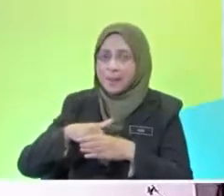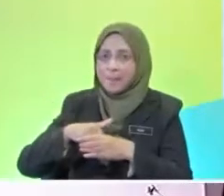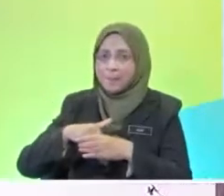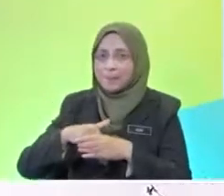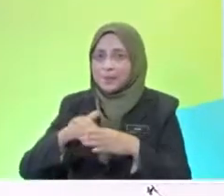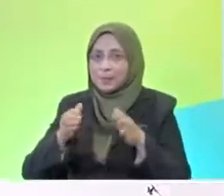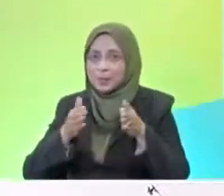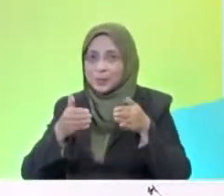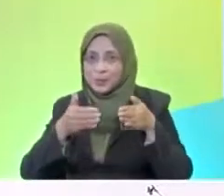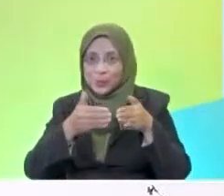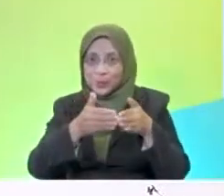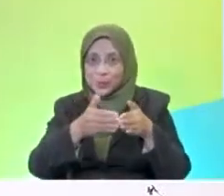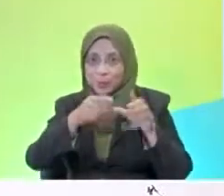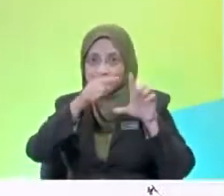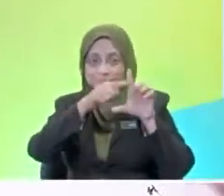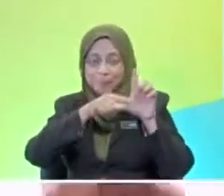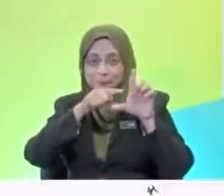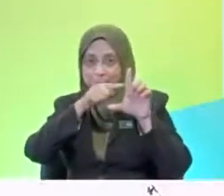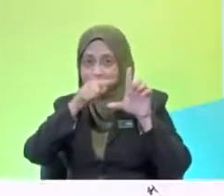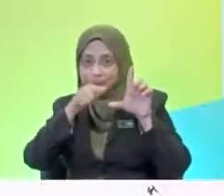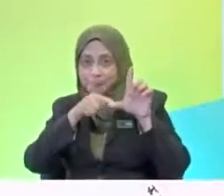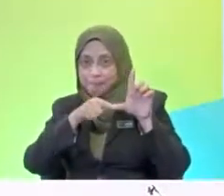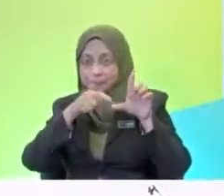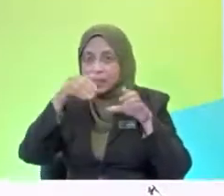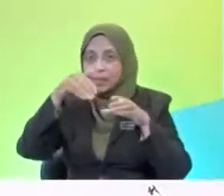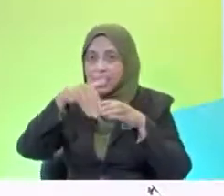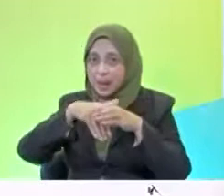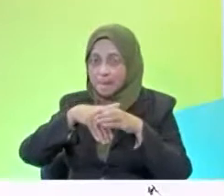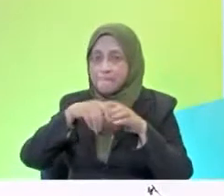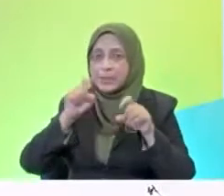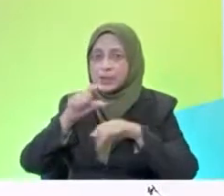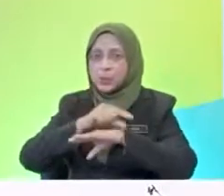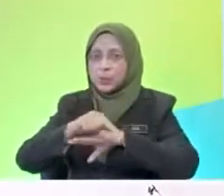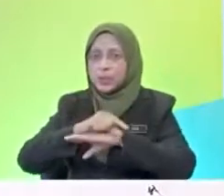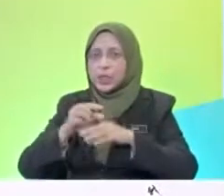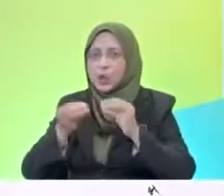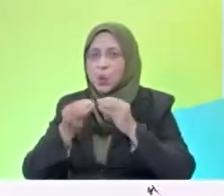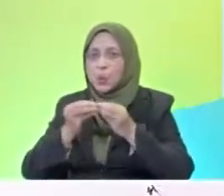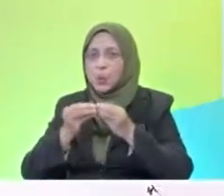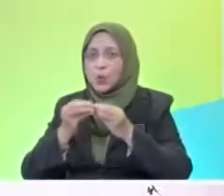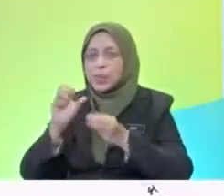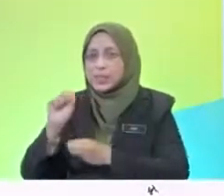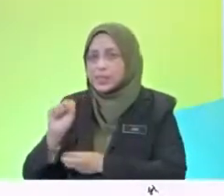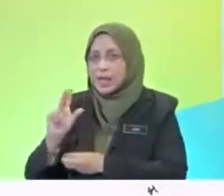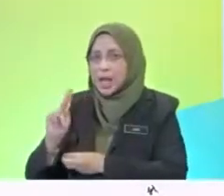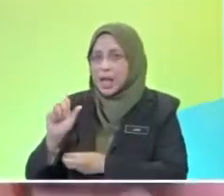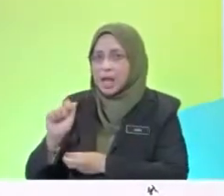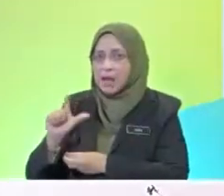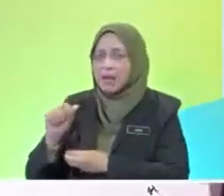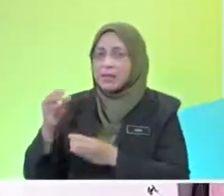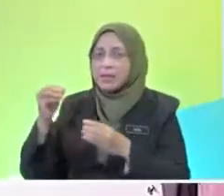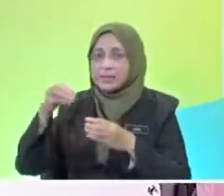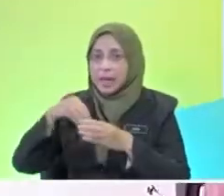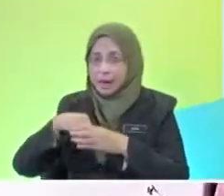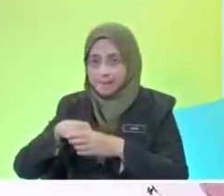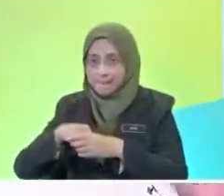dalam, kan? Ya. Jadi, kita gunakan skala yang berada di bahagian dalam. Okay, kalau sudut itu berada di bahagian sebaliknya, jadi kita